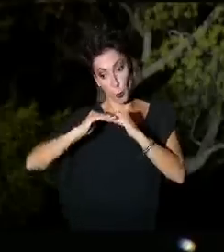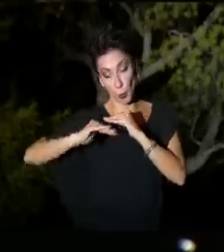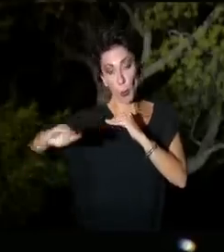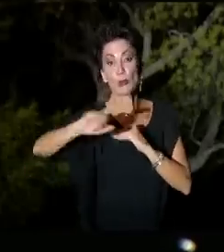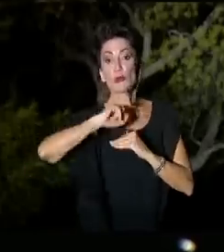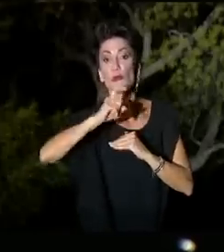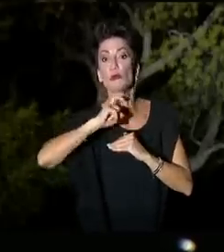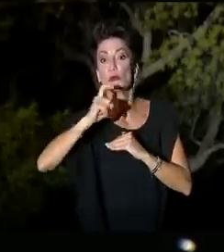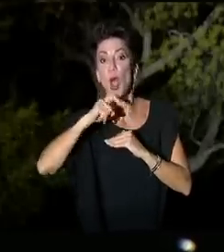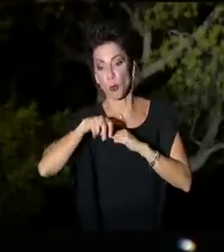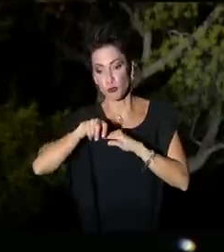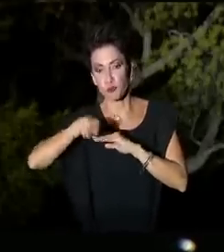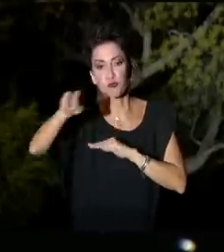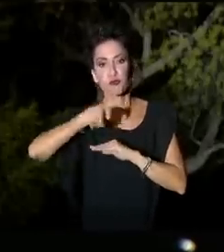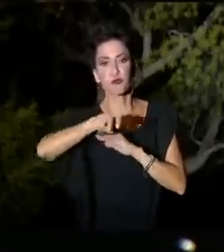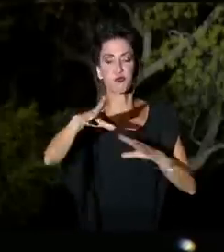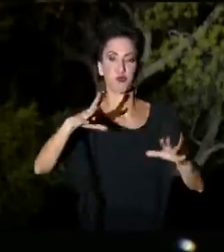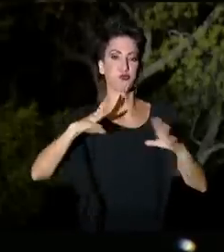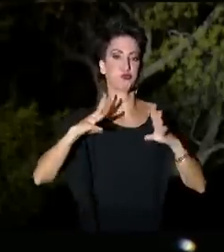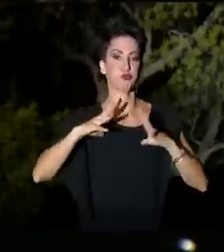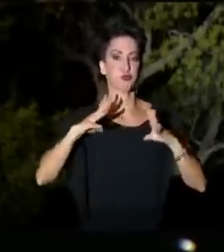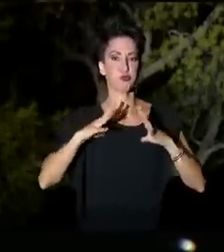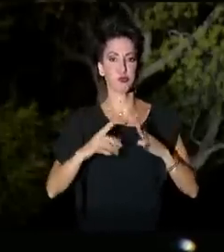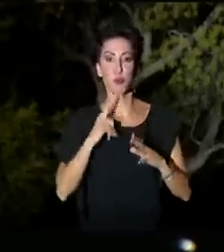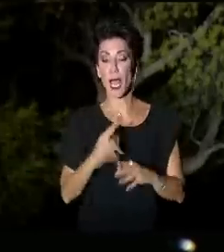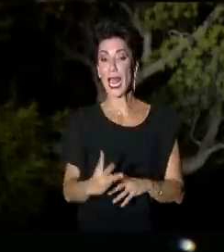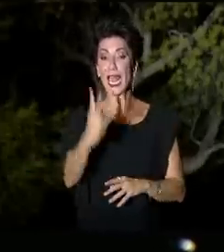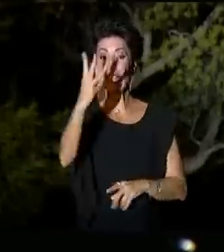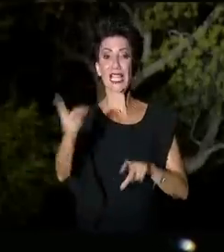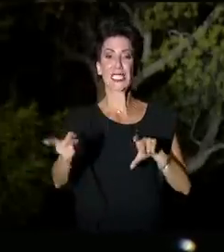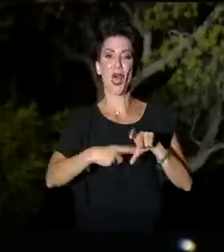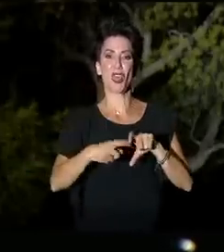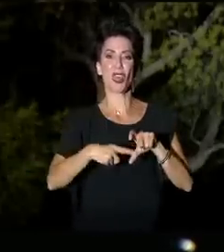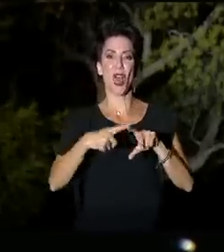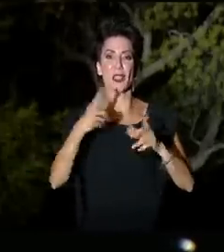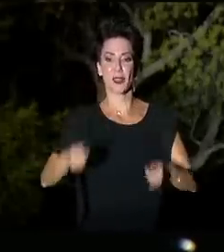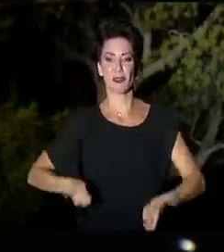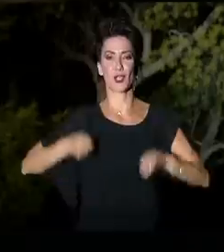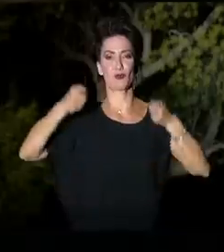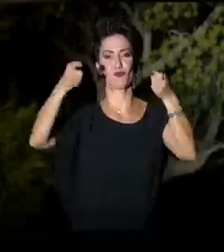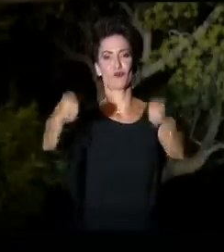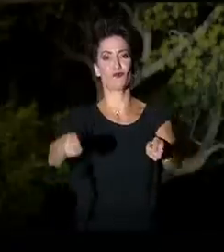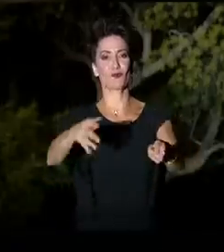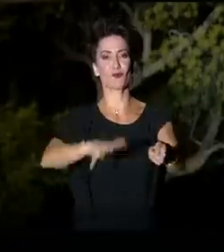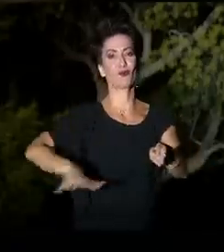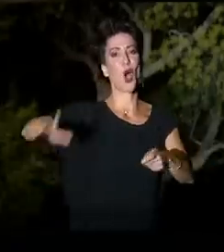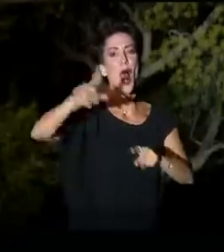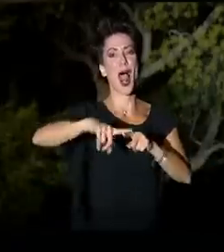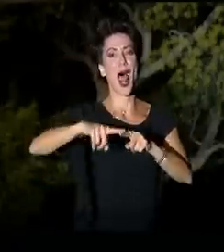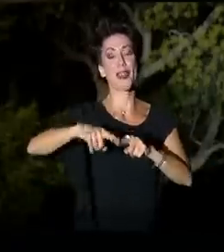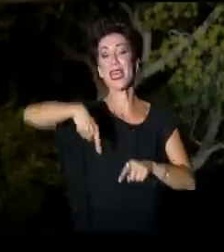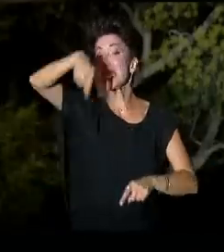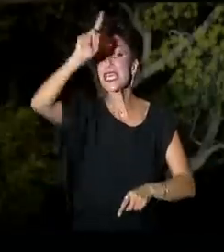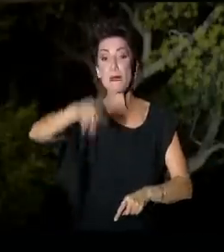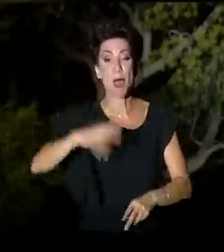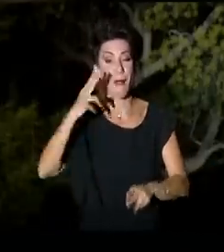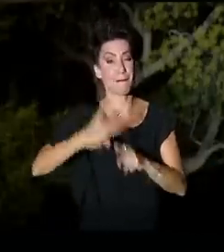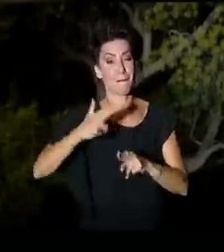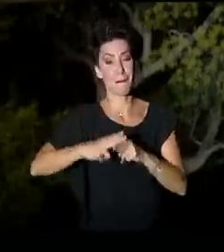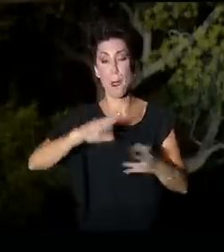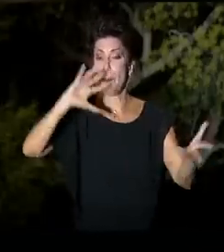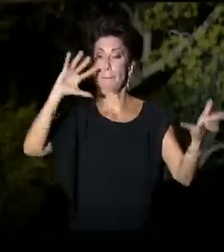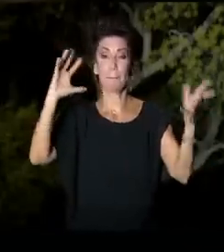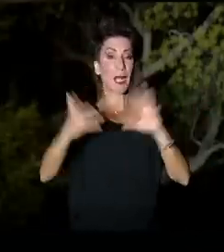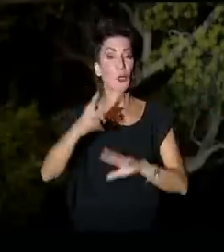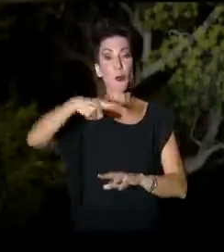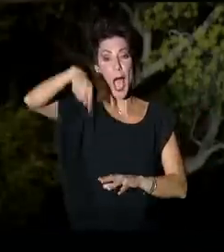χρήση από την πολιτεία στις 3 Δεκεμβρίου, τιμώντας έτσι την Παγκόσμια ημέρα για τα